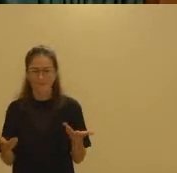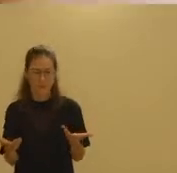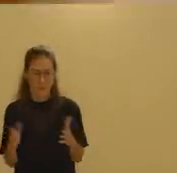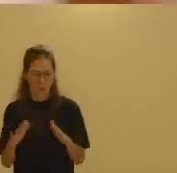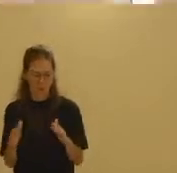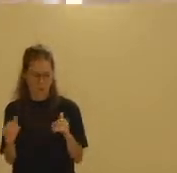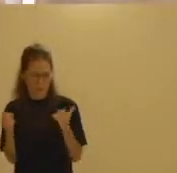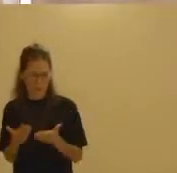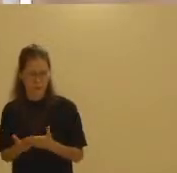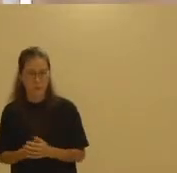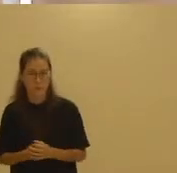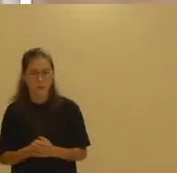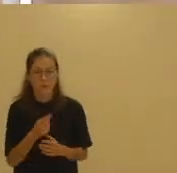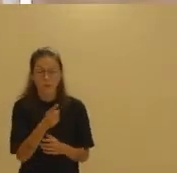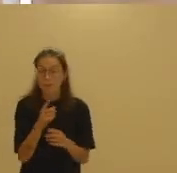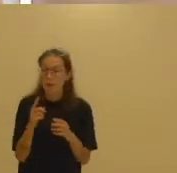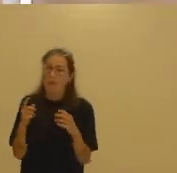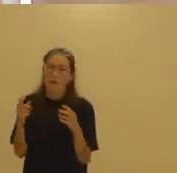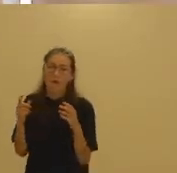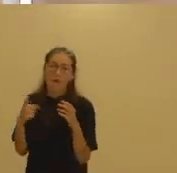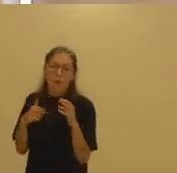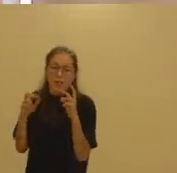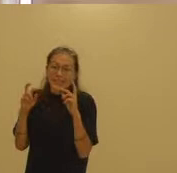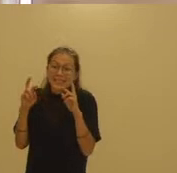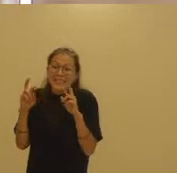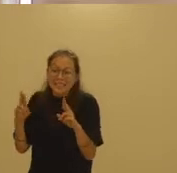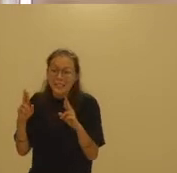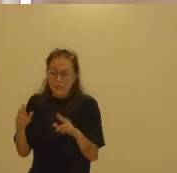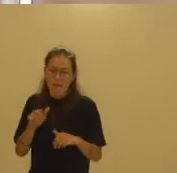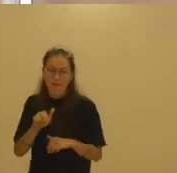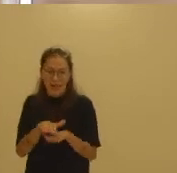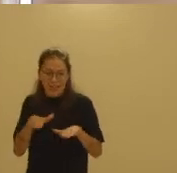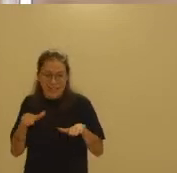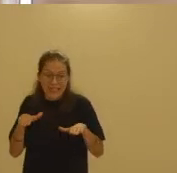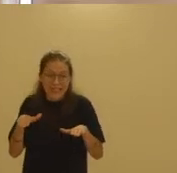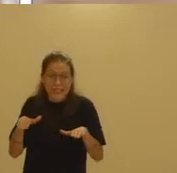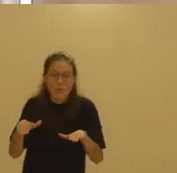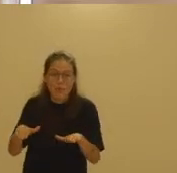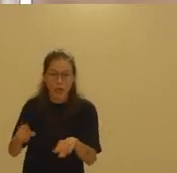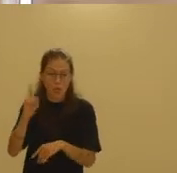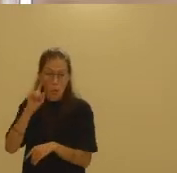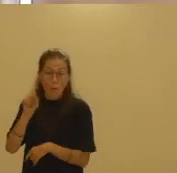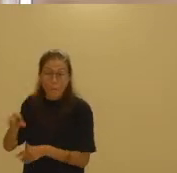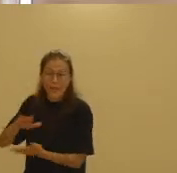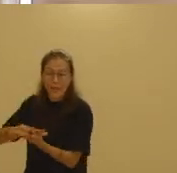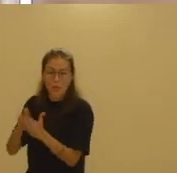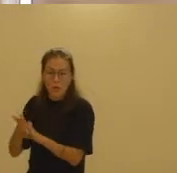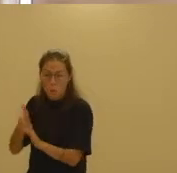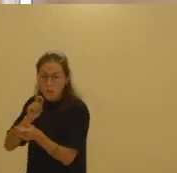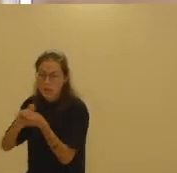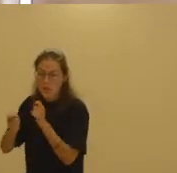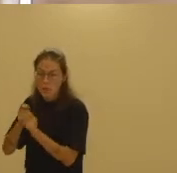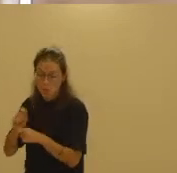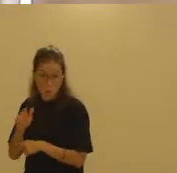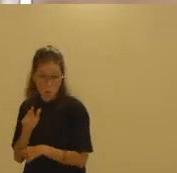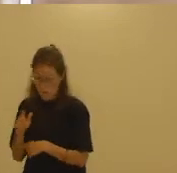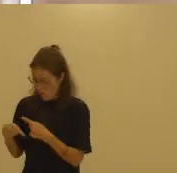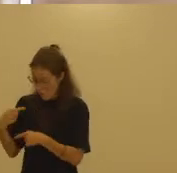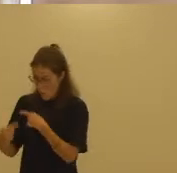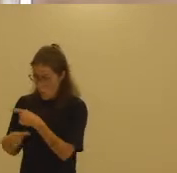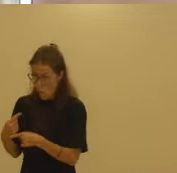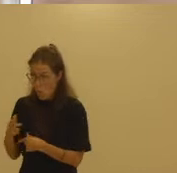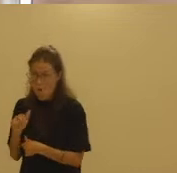J'espère bien que l'on sera quasi en simultané. J'attends le retour des chamis de mamie, mais les discussions sont bien engagées, donc je ne doute pas que ça puisse être signé très rapidement